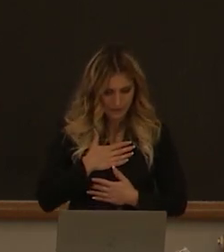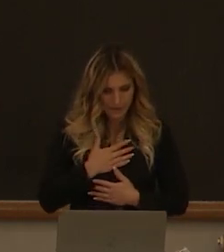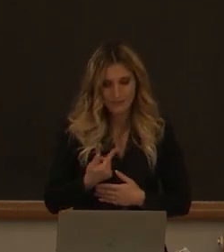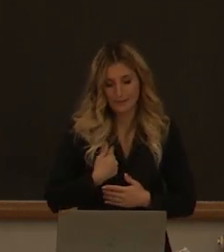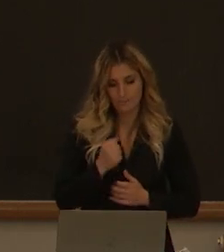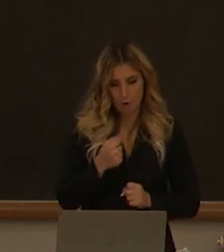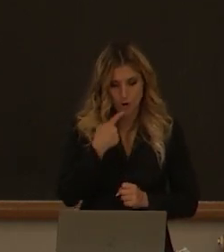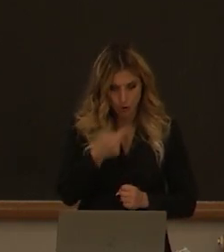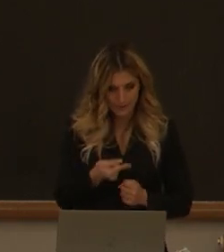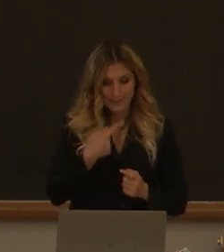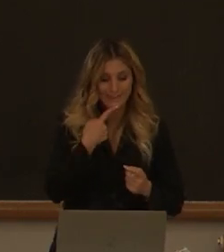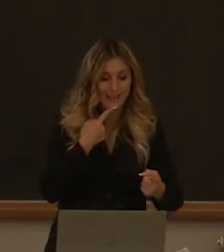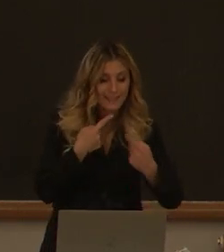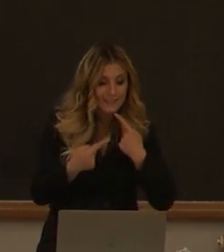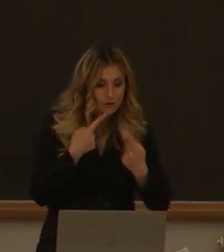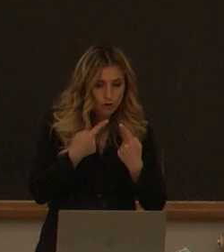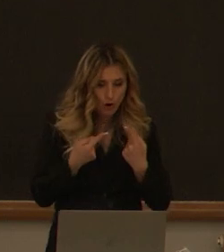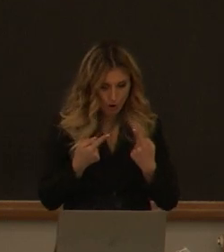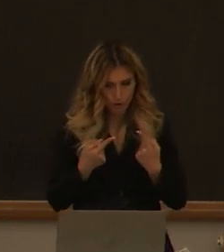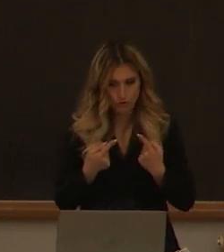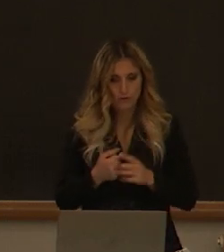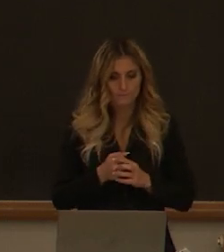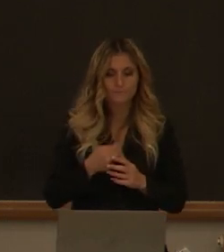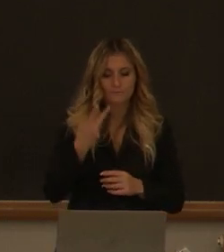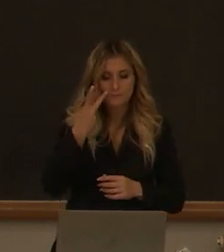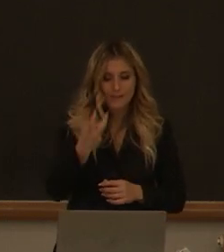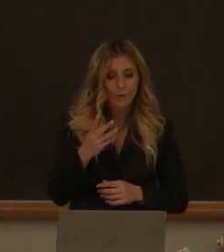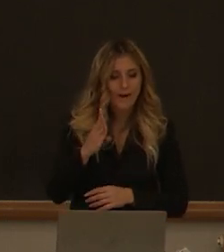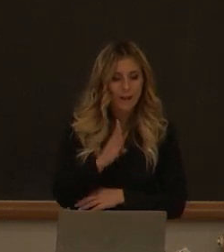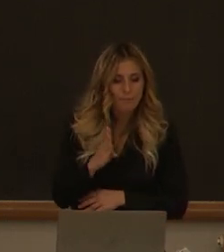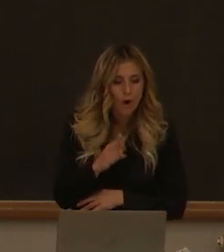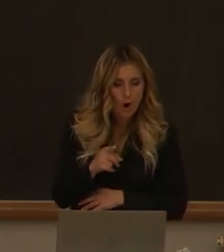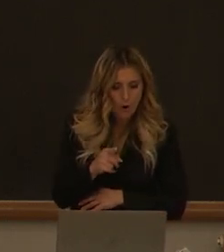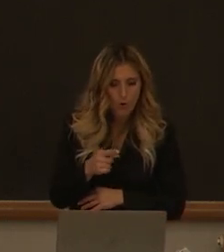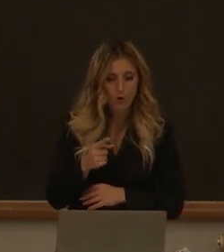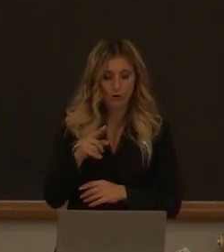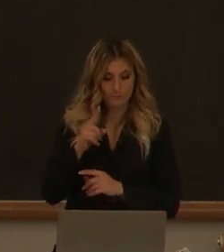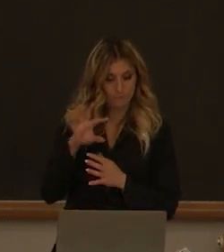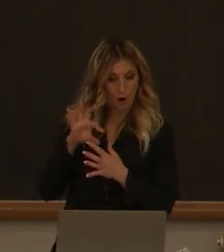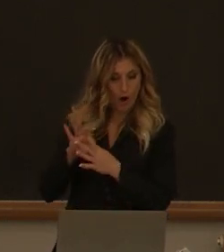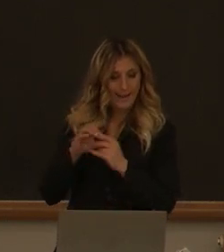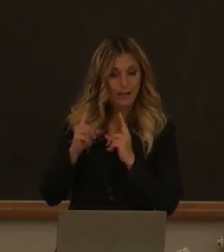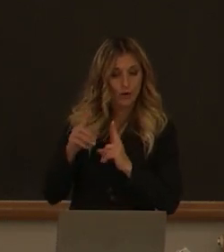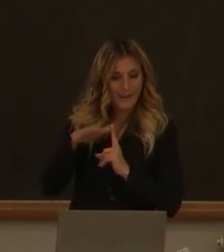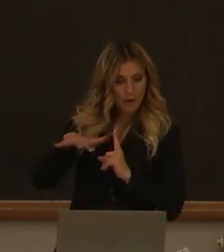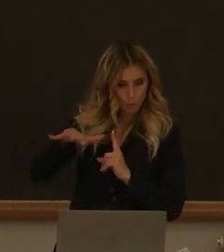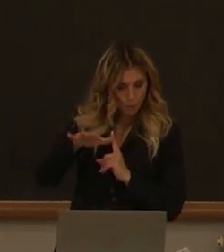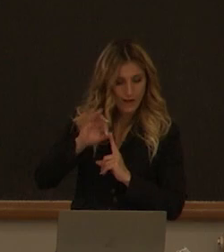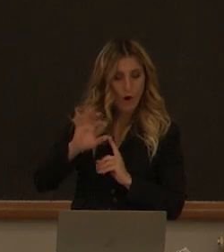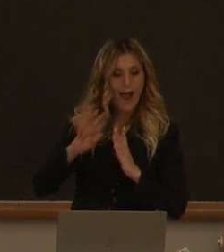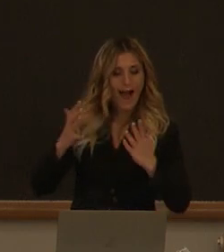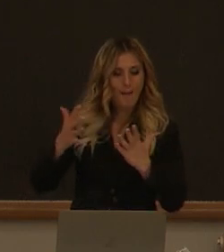il discorso del placement per quanto riguarda biologi di tipo naturalistico o ambientale